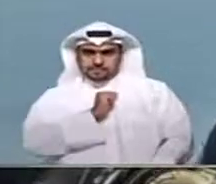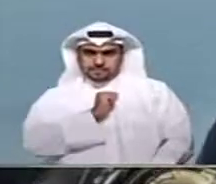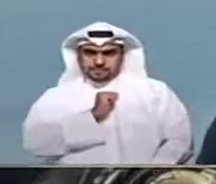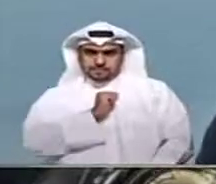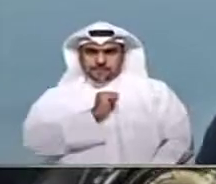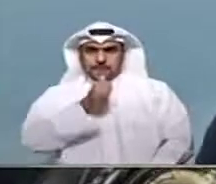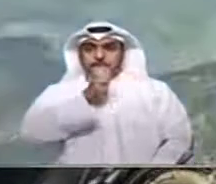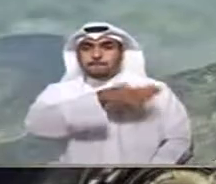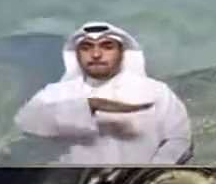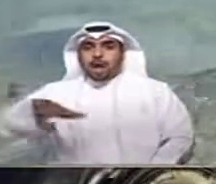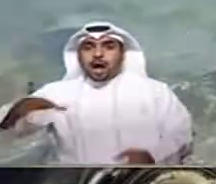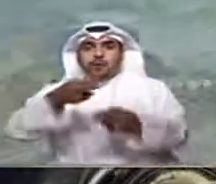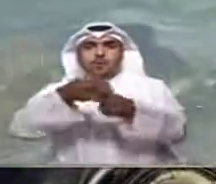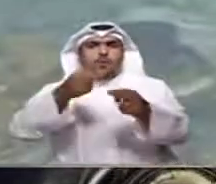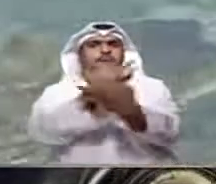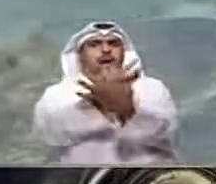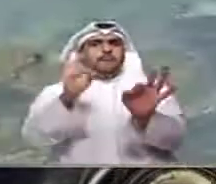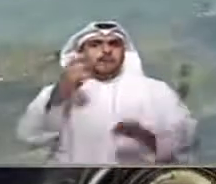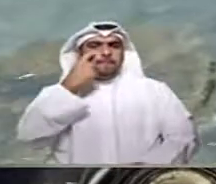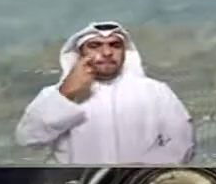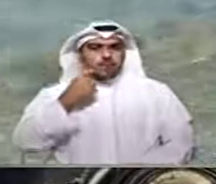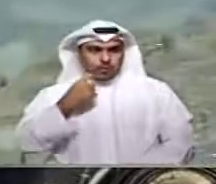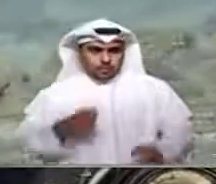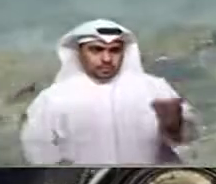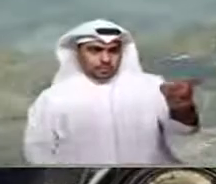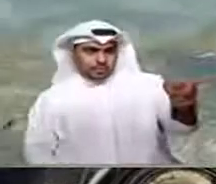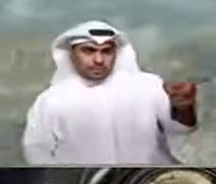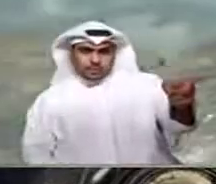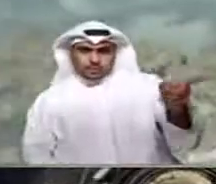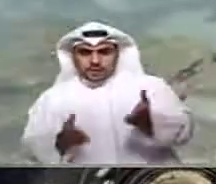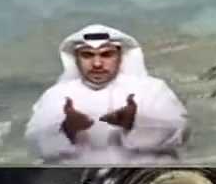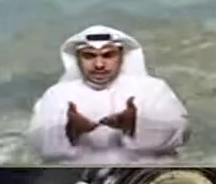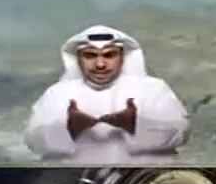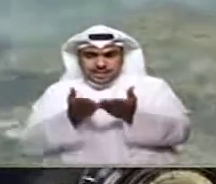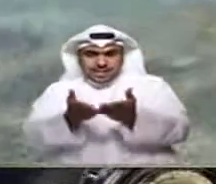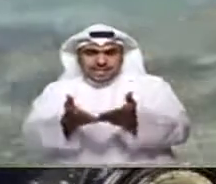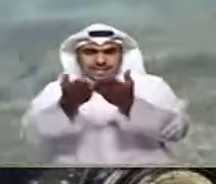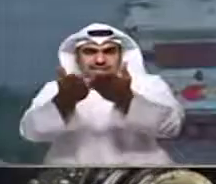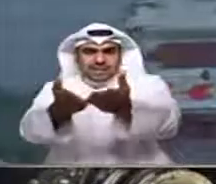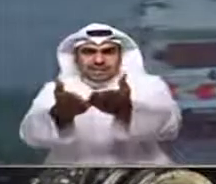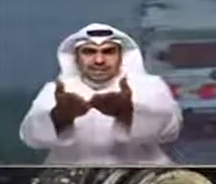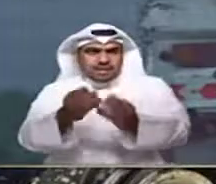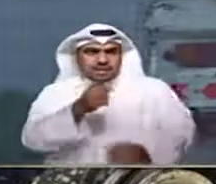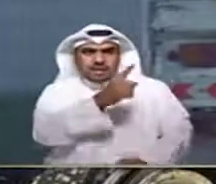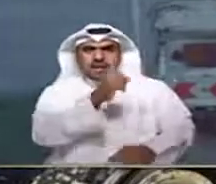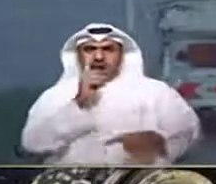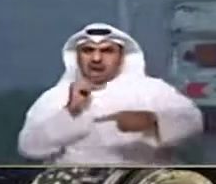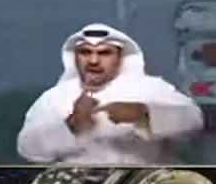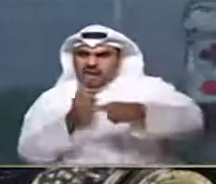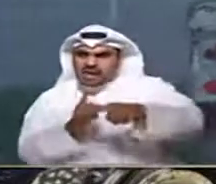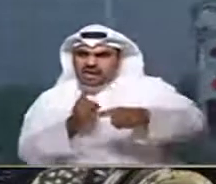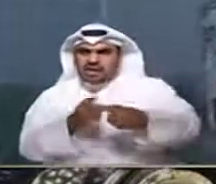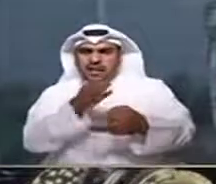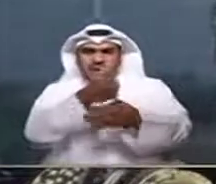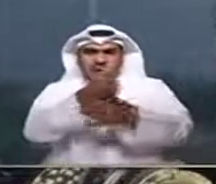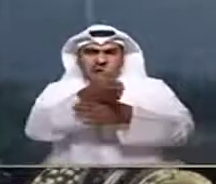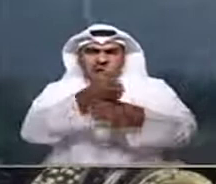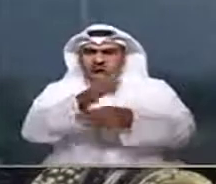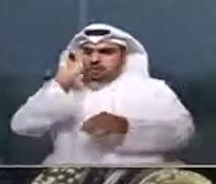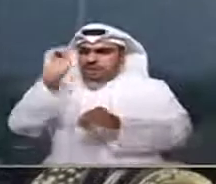الكويتية بشكل عام. تواجد لعدد من القطع البحرية التي أهملها ملاكها في منطقة عشيرج والسفن منذ فترة